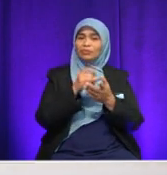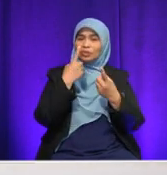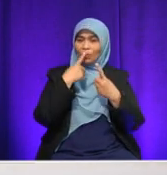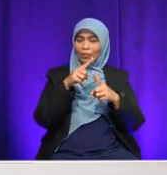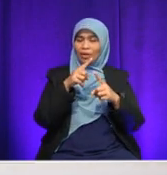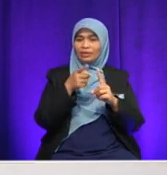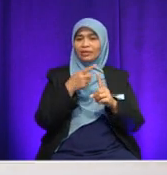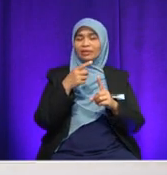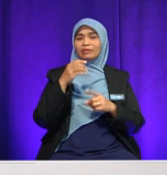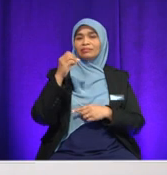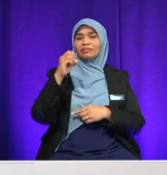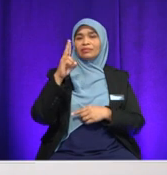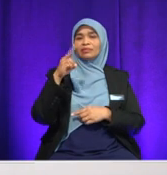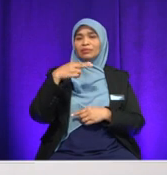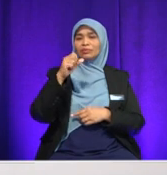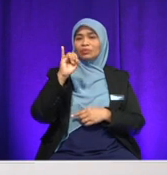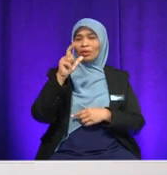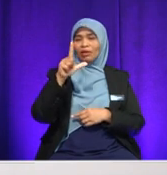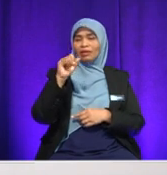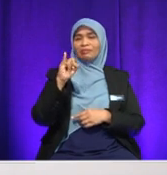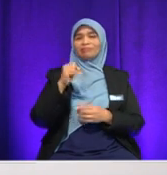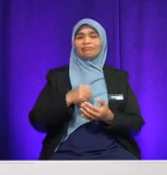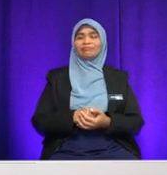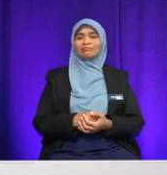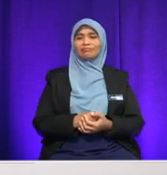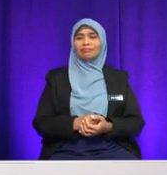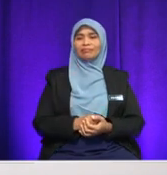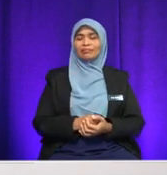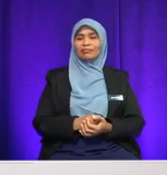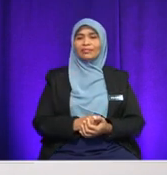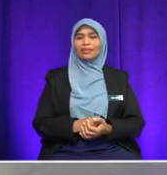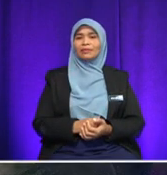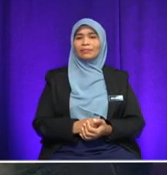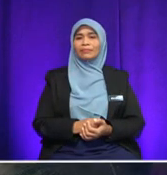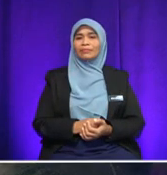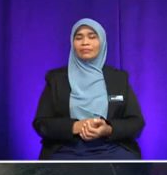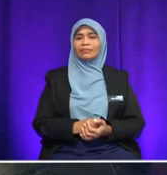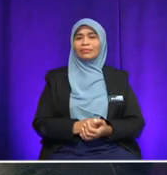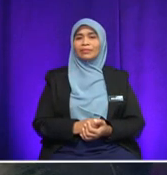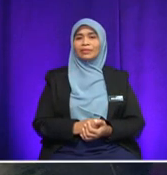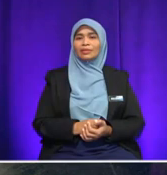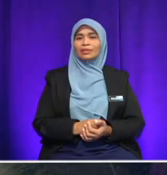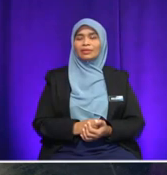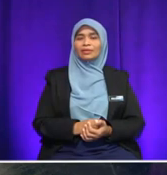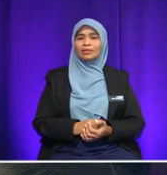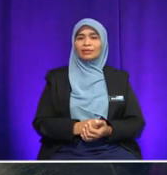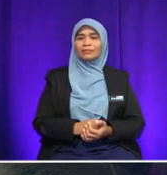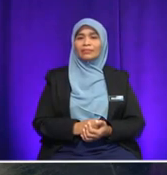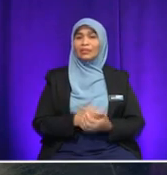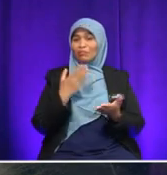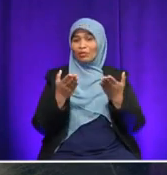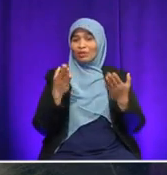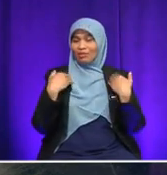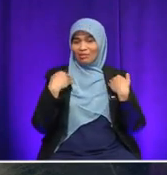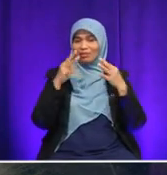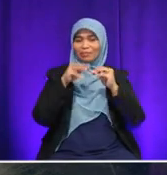daripada Suhaili. Kita tengok jawapan yang sebenarnya. Okey, cikgu, sebelum mungkin cikgu boleh tutup jawapan dulu, cikgu. Okey. Mungkin ada murid-murid